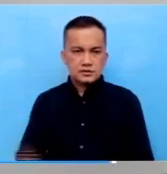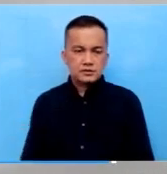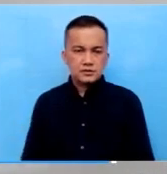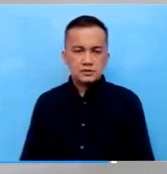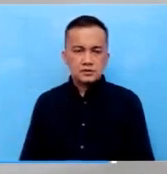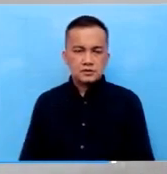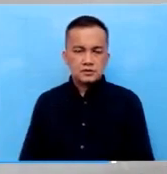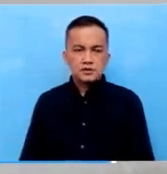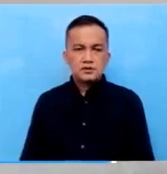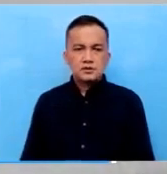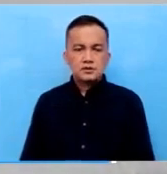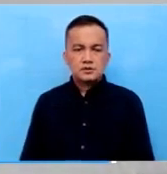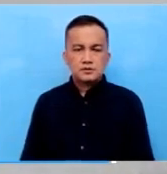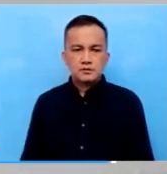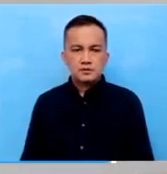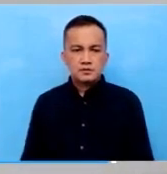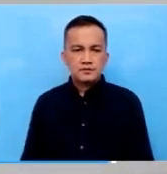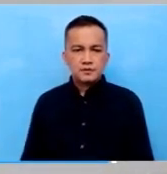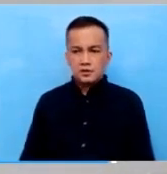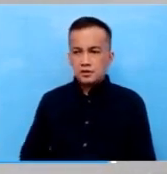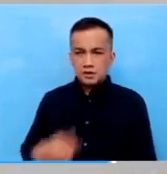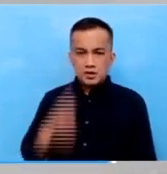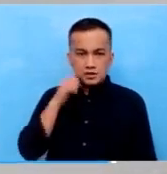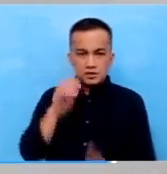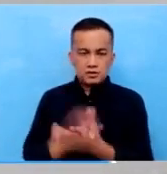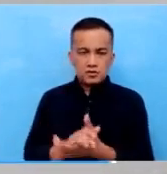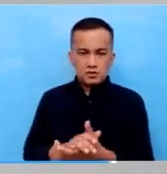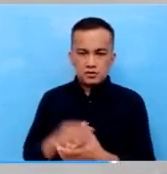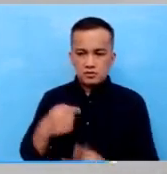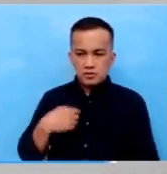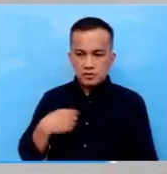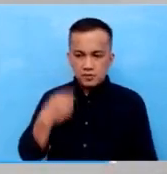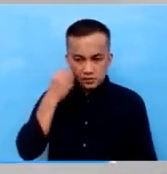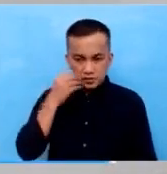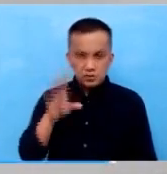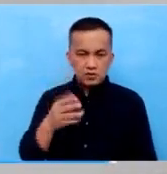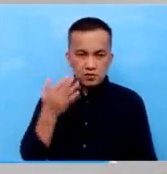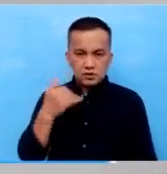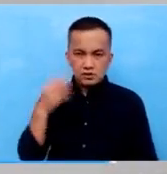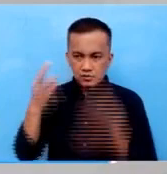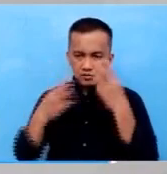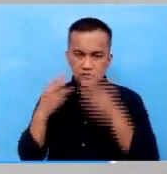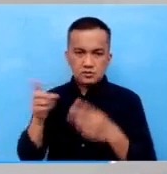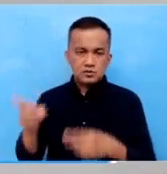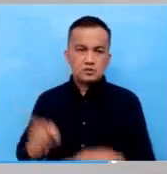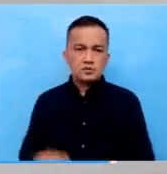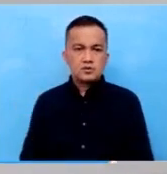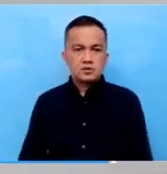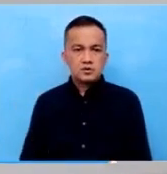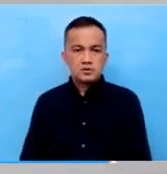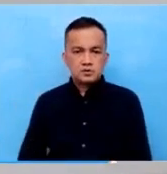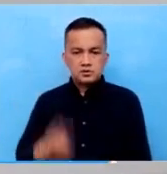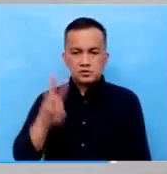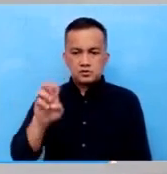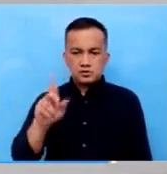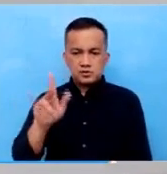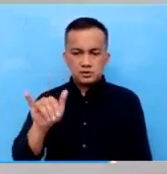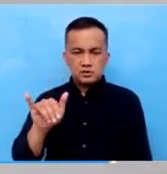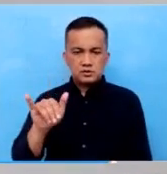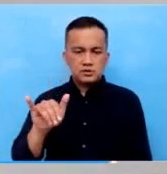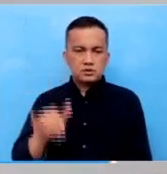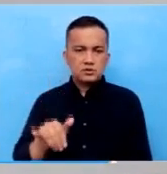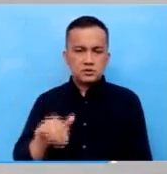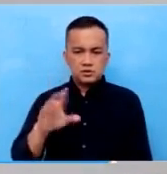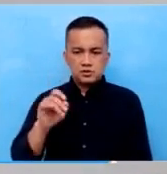sa asawa ko na pinauwi ako dahil nagwawala nga daw po si Wesley or Police